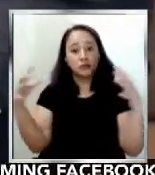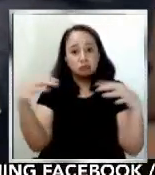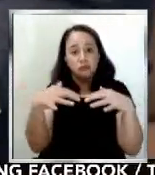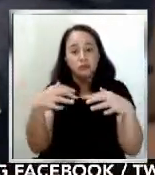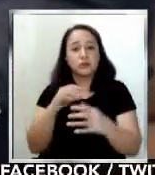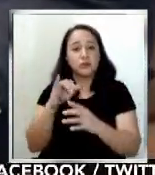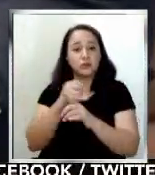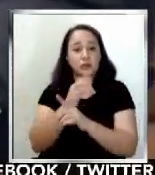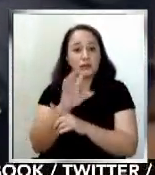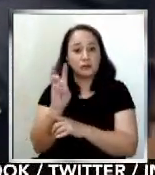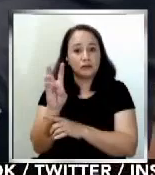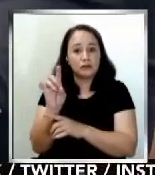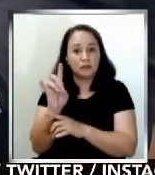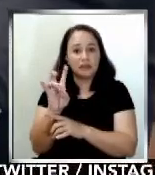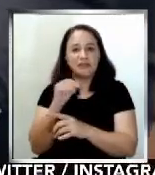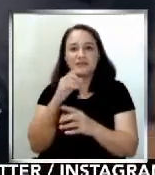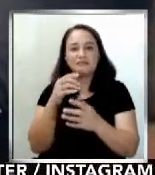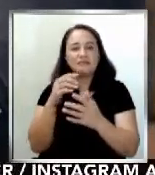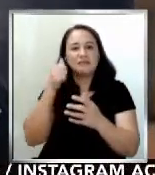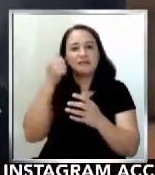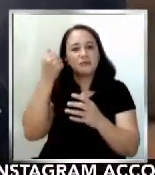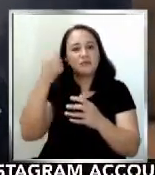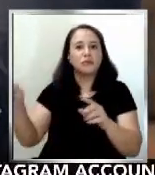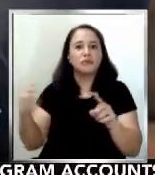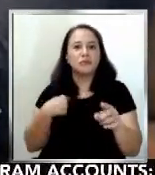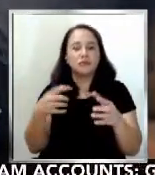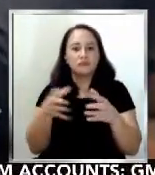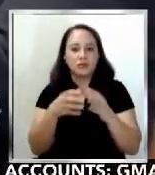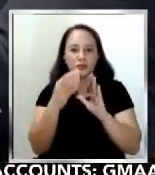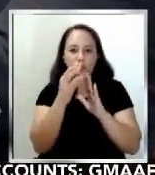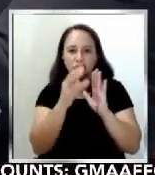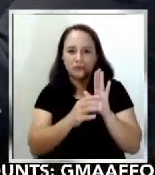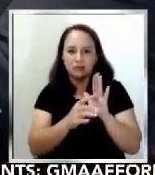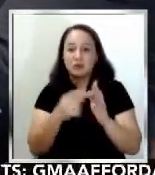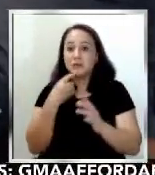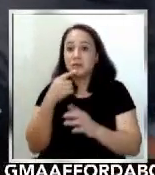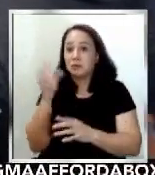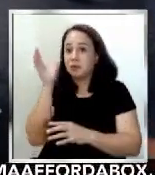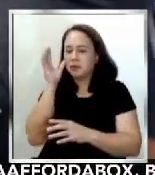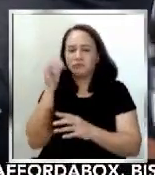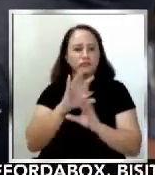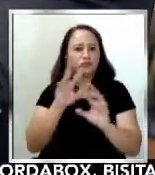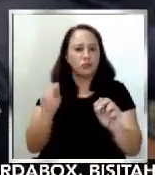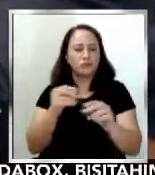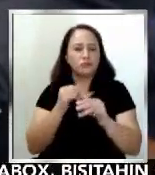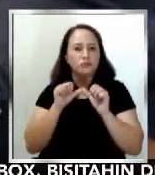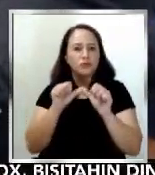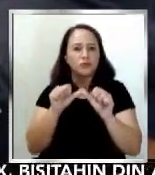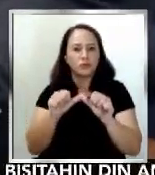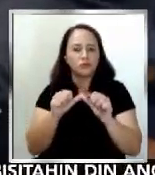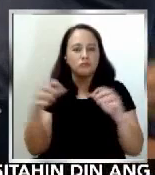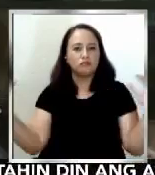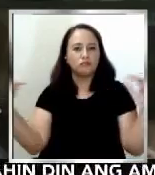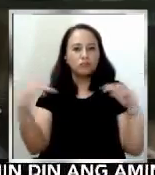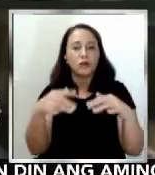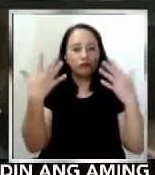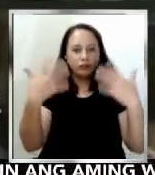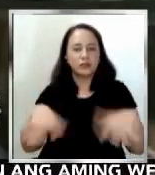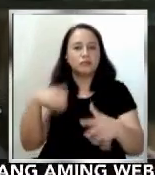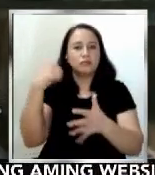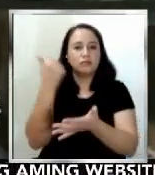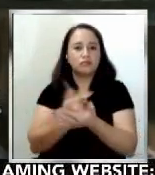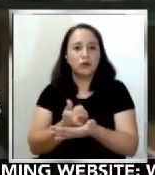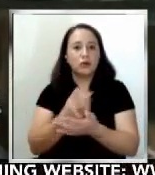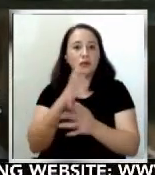sa party constitution. Pero giti Cusi, tuloy ang National Assembly na kinumpirma na raw ng chairman binilang si